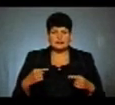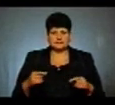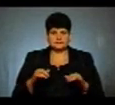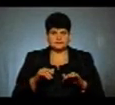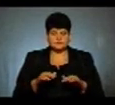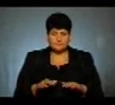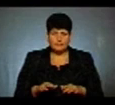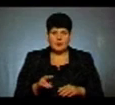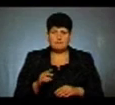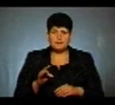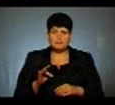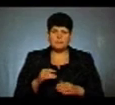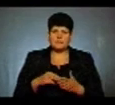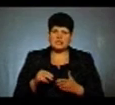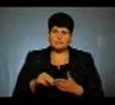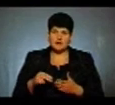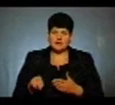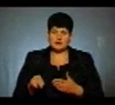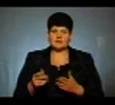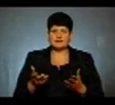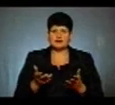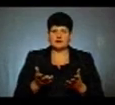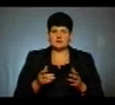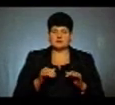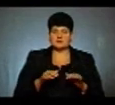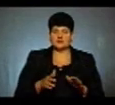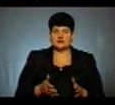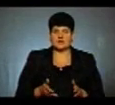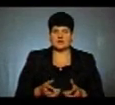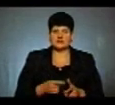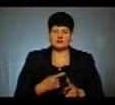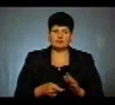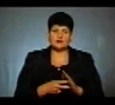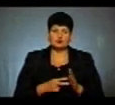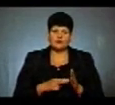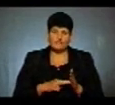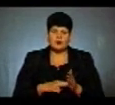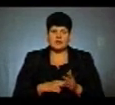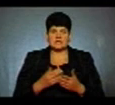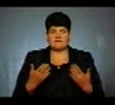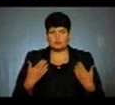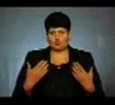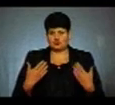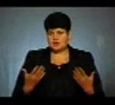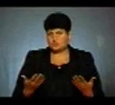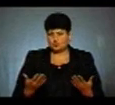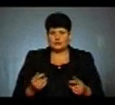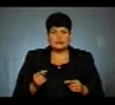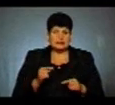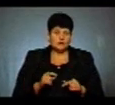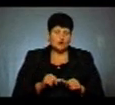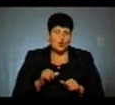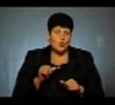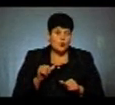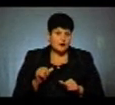речам при придбанні якихось речей чи в плануванні того ж самого відпочинку. Так що